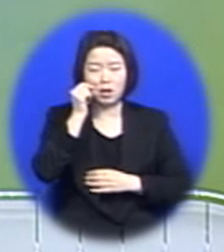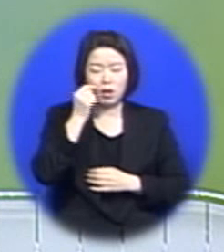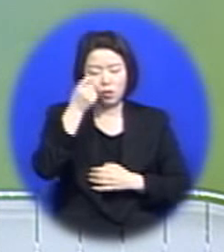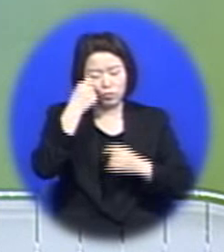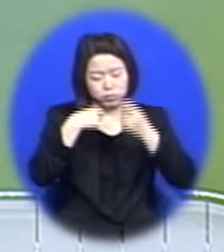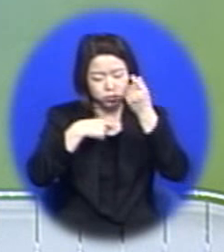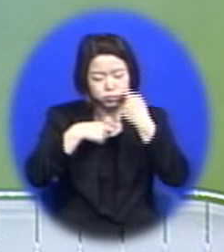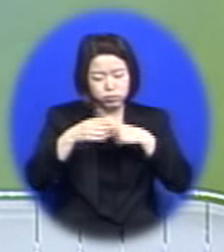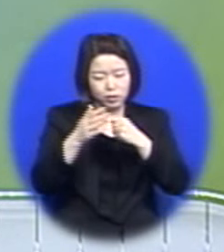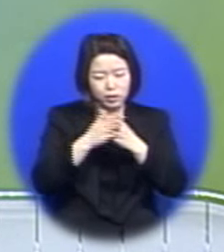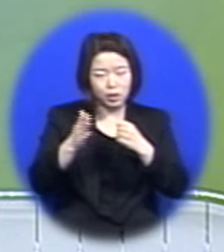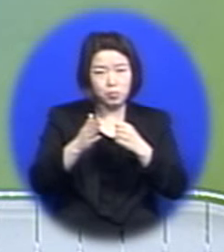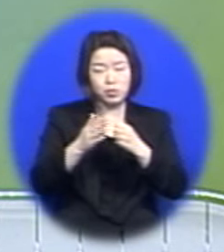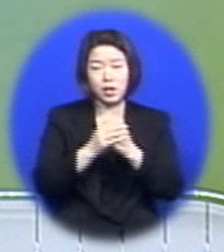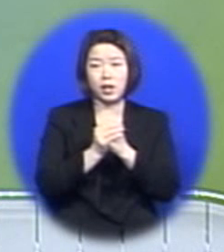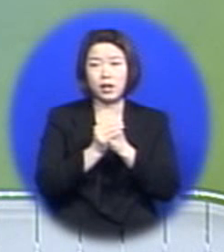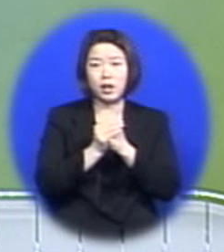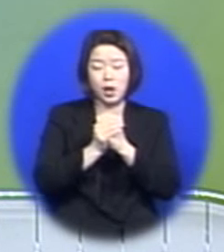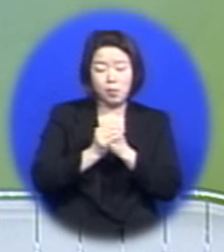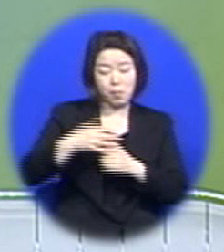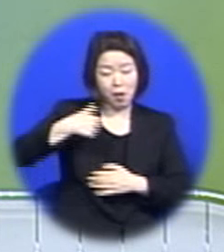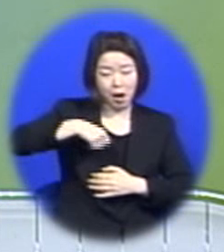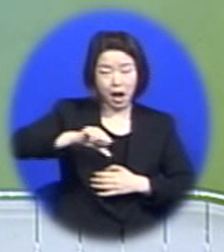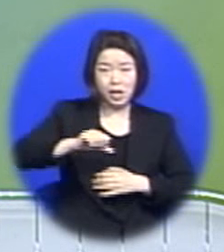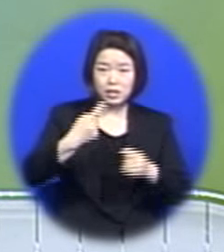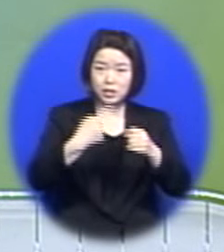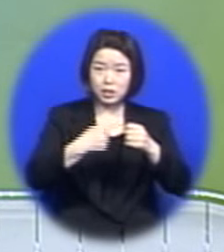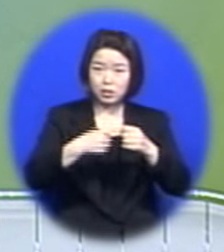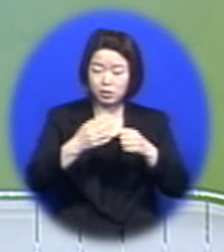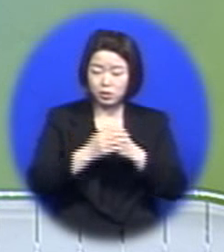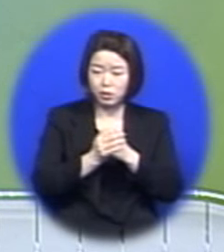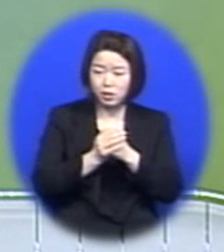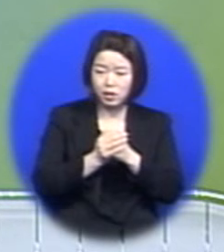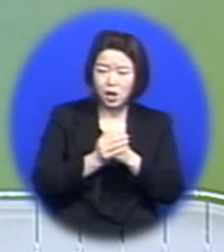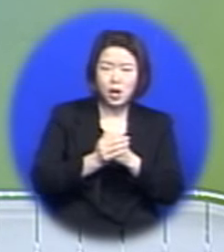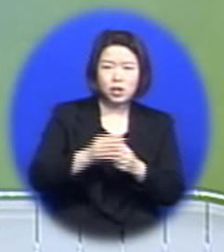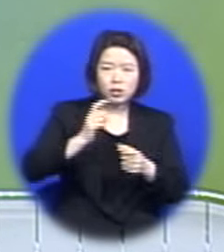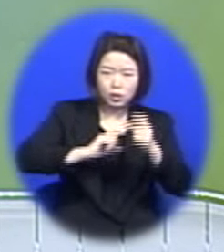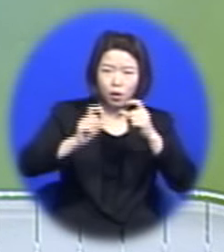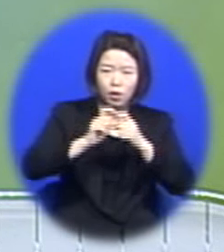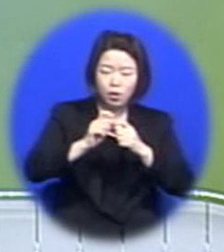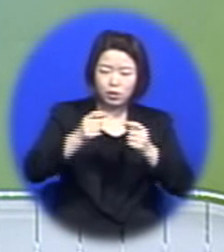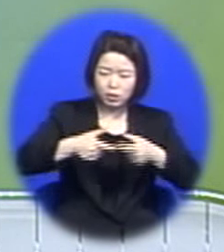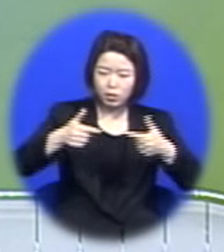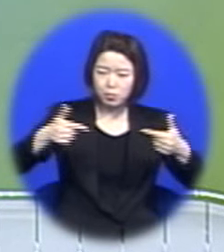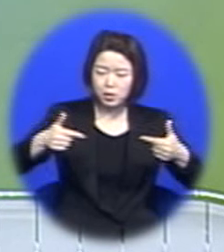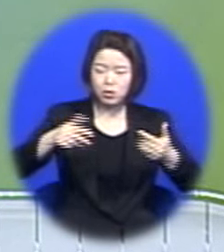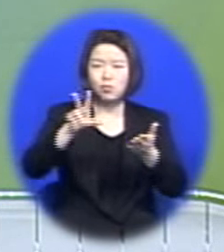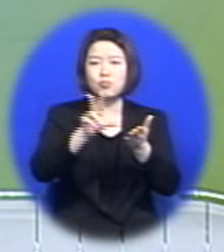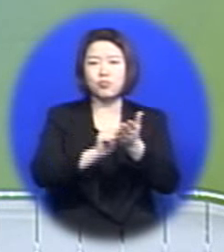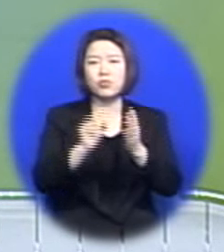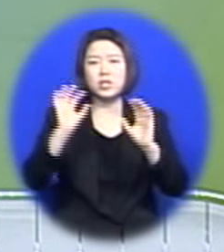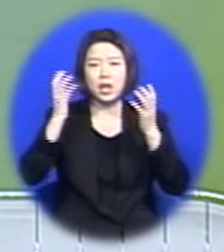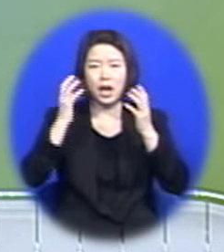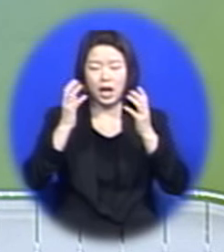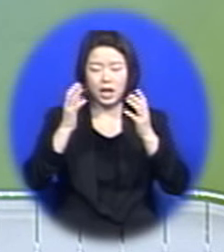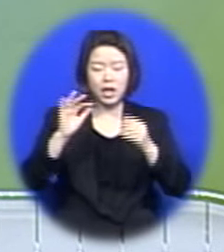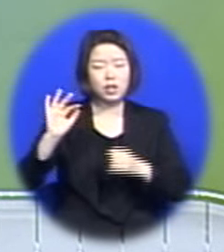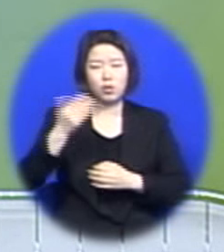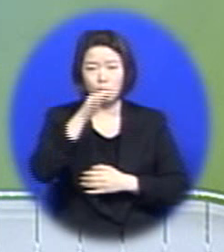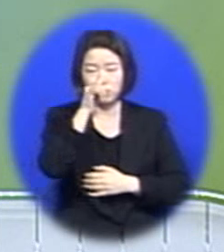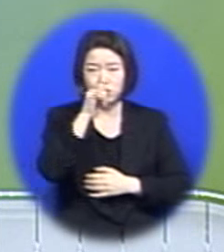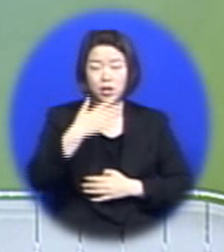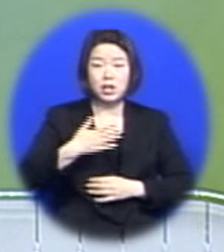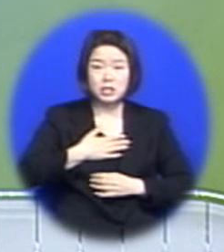못해 방치돼 있었던 저희 큰아들은 점점 문제아가 되어갔습니다. 저는 시도 때도 없이